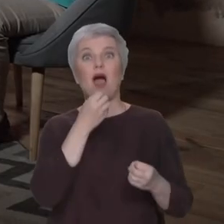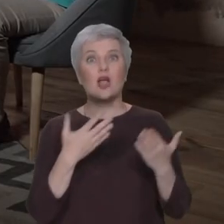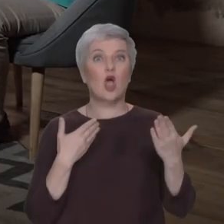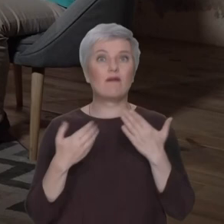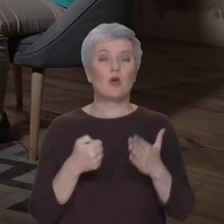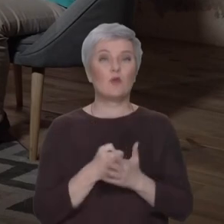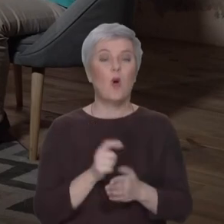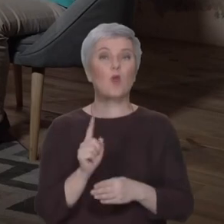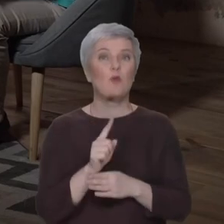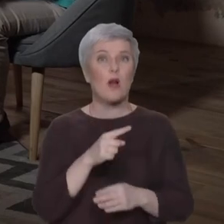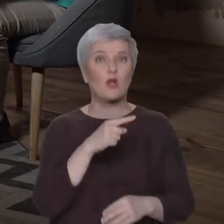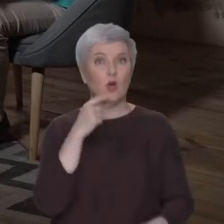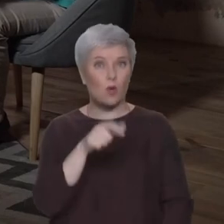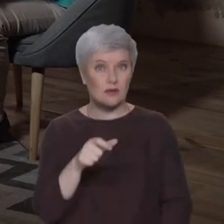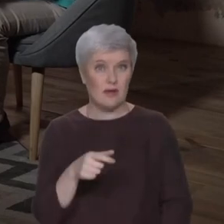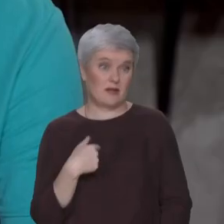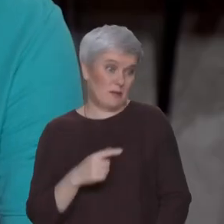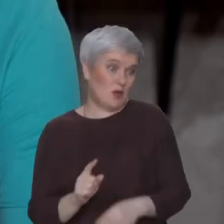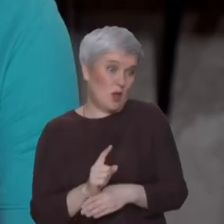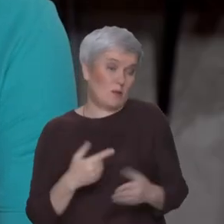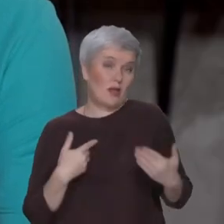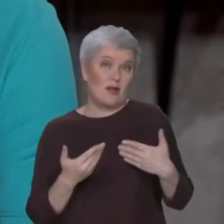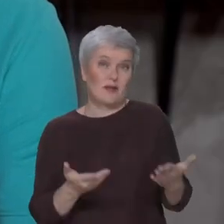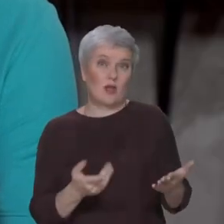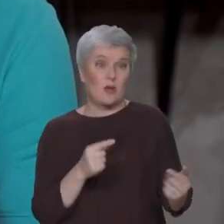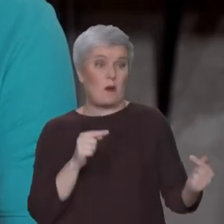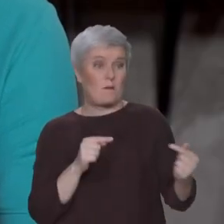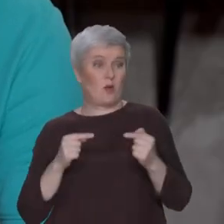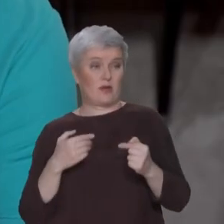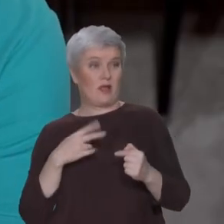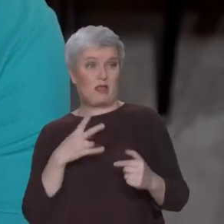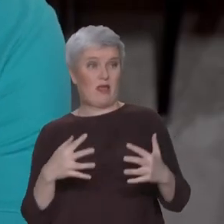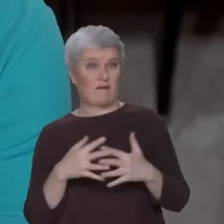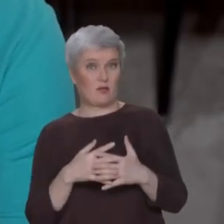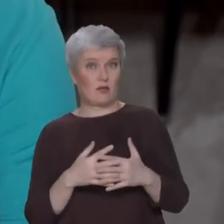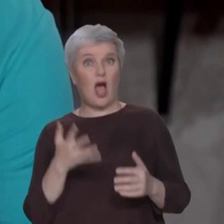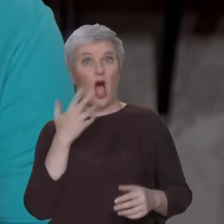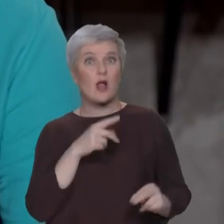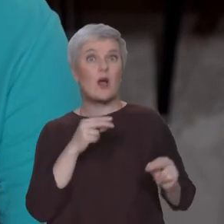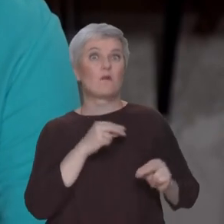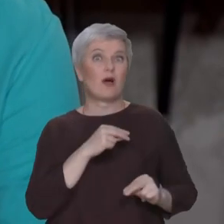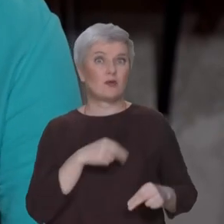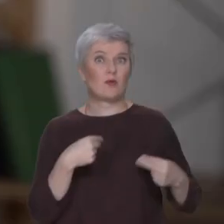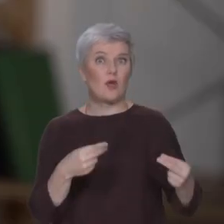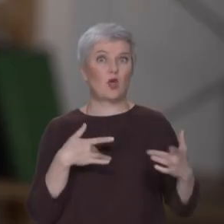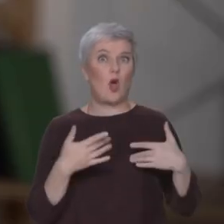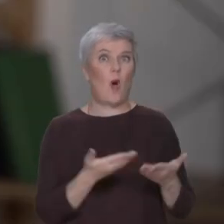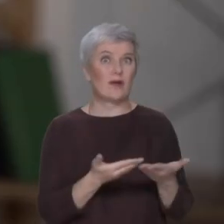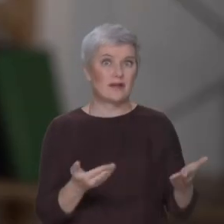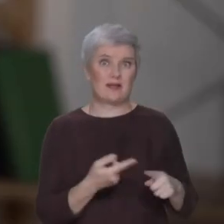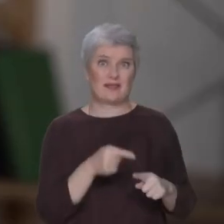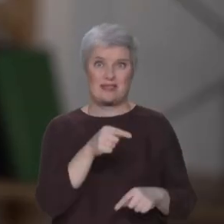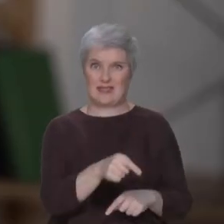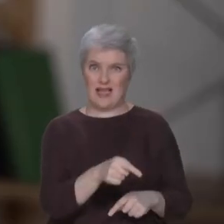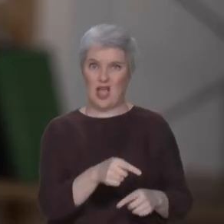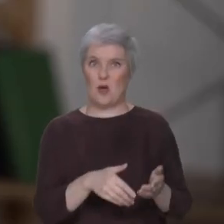до нормальних росіян? Ми на них нормально відносимось. Вони проти нас не воюють. Хоча коли вони там працюють, дають концерти, вони теж підтримують